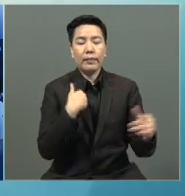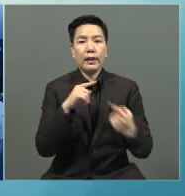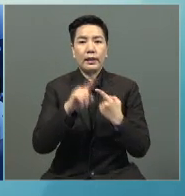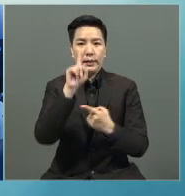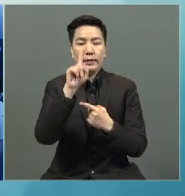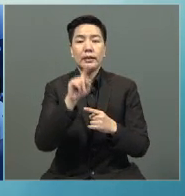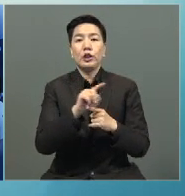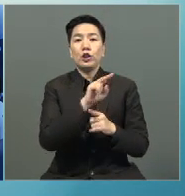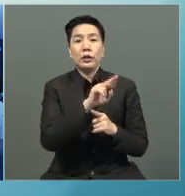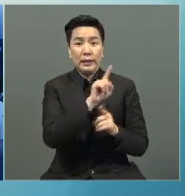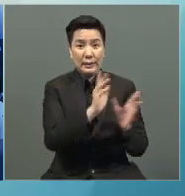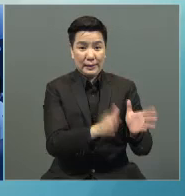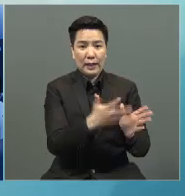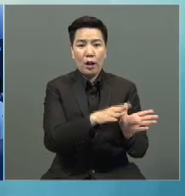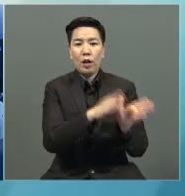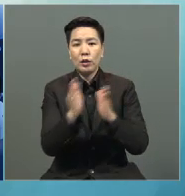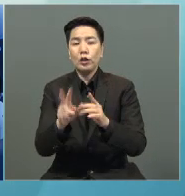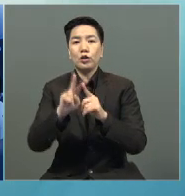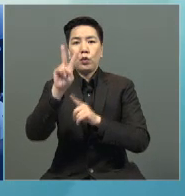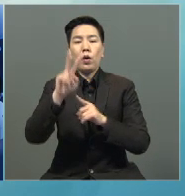อยู่ขวามือนะครับแต่ฟู้ดคอร์ทได้ทั้งหลายเปิดและนะครับกับรวมถึงคลินิกเวชกรรมสถานท่านนะกรรมหลายคนบอกต้องไปทำฟันตอนนี้ได้แล้วนะครับตรงนี้ที่สำคัญตรงนี้นะครับแล้วก็ไปดูในกลุ่มคอควายนะครับร้านค้าปลีกร้านค้าส่งขนาดใหญ่นะครับซึ่งอันนี้ก็มีความสำคัญจำเป็นอย่างที่บอกนะครับช่วงนี้พญาพายุฤดูร้อนก็มากันนะครับหลายทีก็จะต้องจำเป็นที่จะต้องเปิดให้นะครับรวมถึงตลาดสี่มุมเมืองตลาดไทตลาดผลไม้นะครับก็เปิดด้วยนะครับก็มีข้อสำคัญที่เป็นข้อกำหนดข้างล่างนี้นะครับก็ต้องมีการควบคุมการเข้าออกอะไรต่างๆเหล่านั้นนะครับไปดูอีกกลุ่มนึงครับกลุ่มกิจกรรมที่2คือด้านการออกกำลังกายหรือการดูแลสุขภาพเป็นกิจกรรมนะครับอันนี้เปิดให้แล้วครับคลินิกเวชกรรมเสริมความงามนะครับอันนี้เน้นย้ำนะครับ